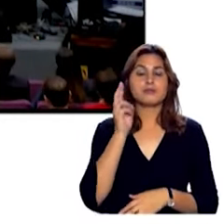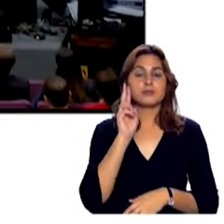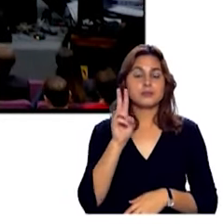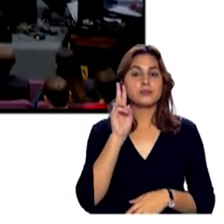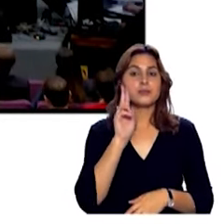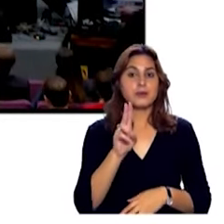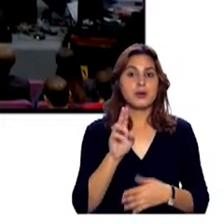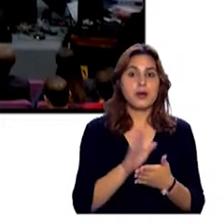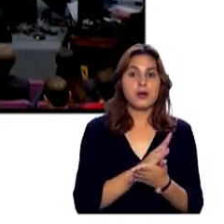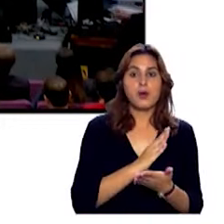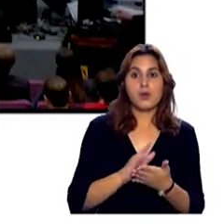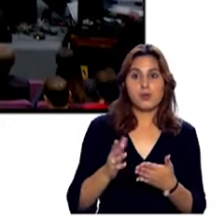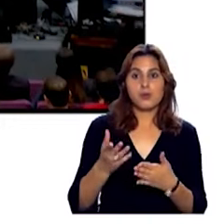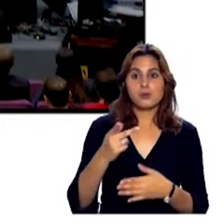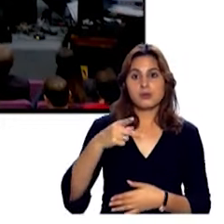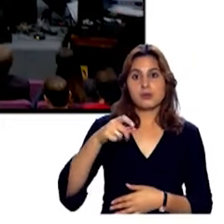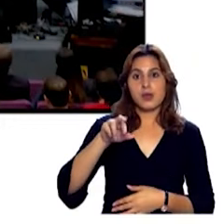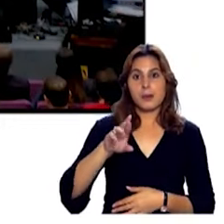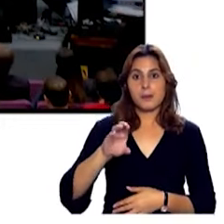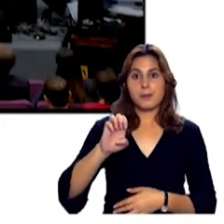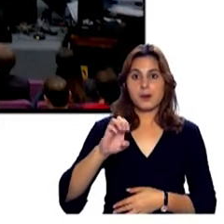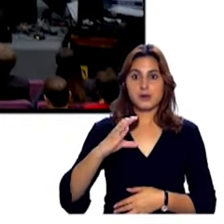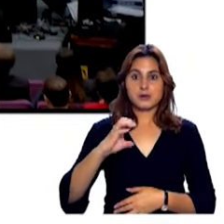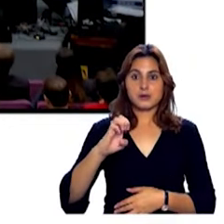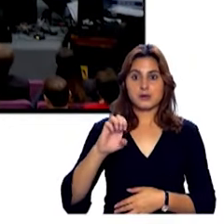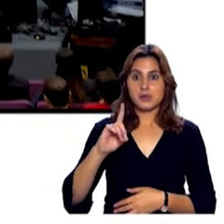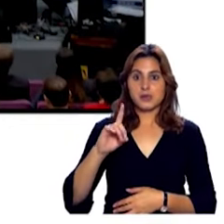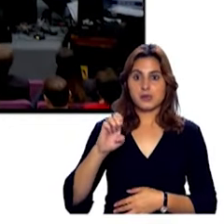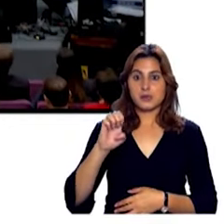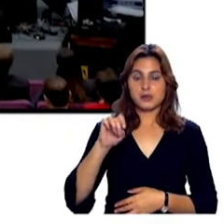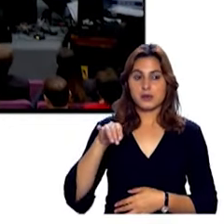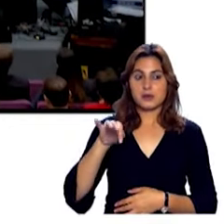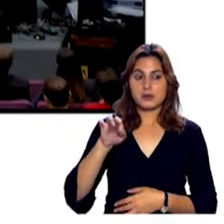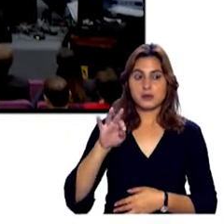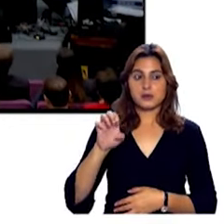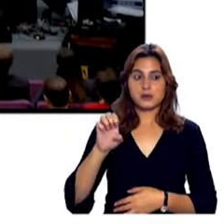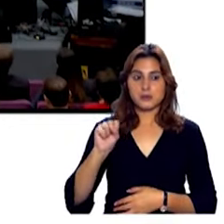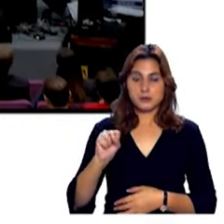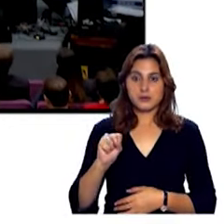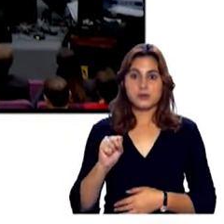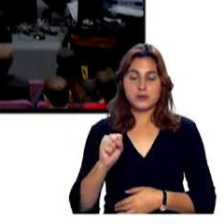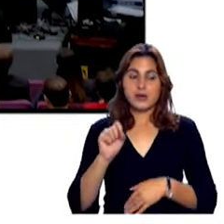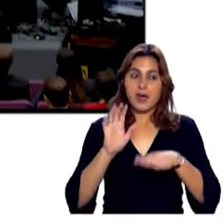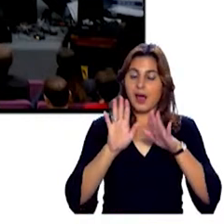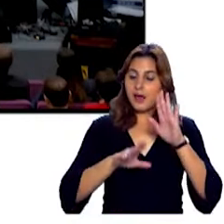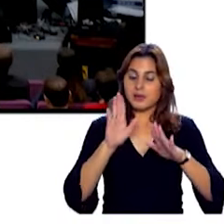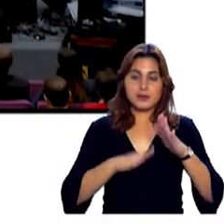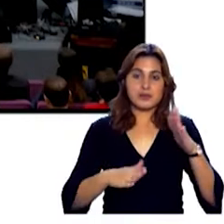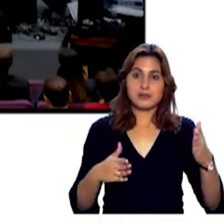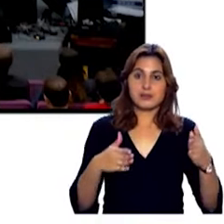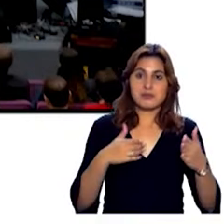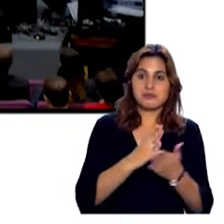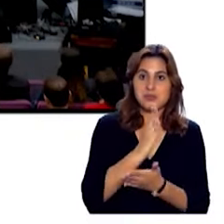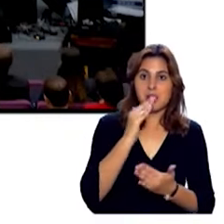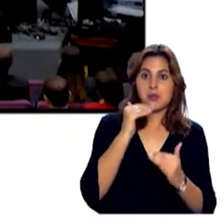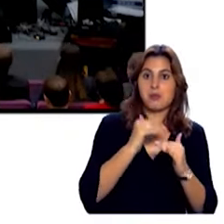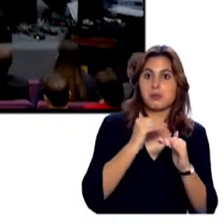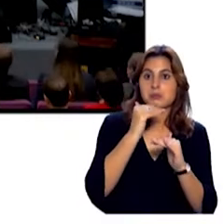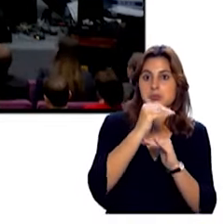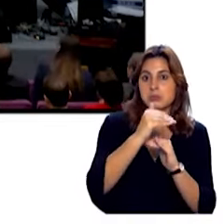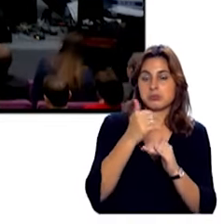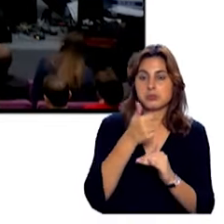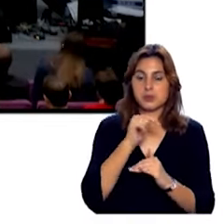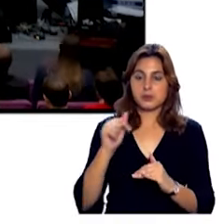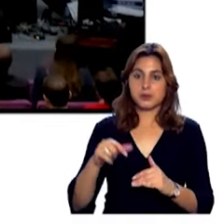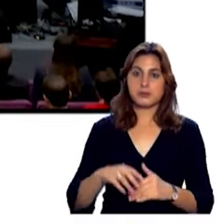Che ritiene Non superati o non super Dal ricorso in cassazione dichiarato inammissibilità